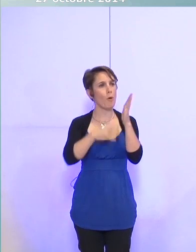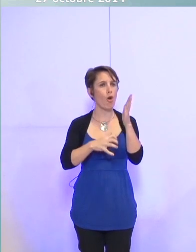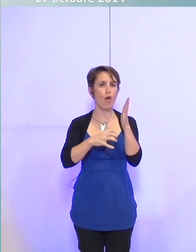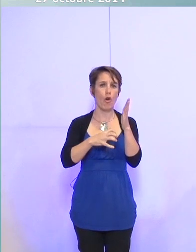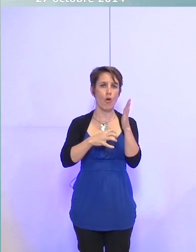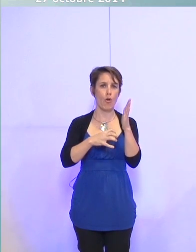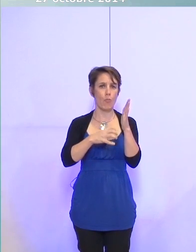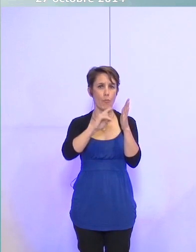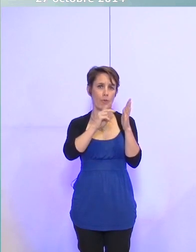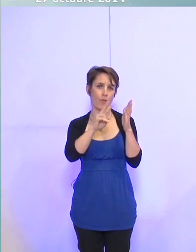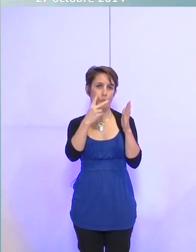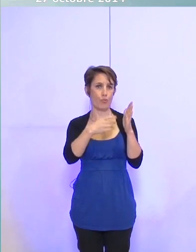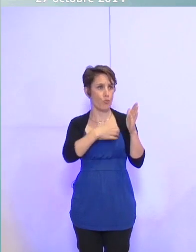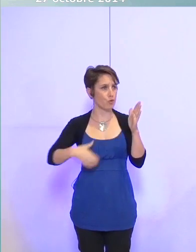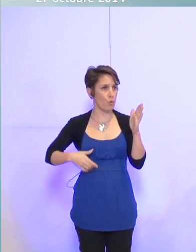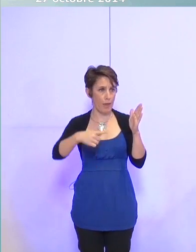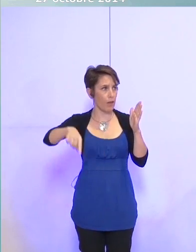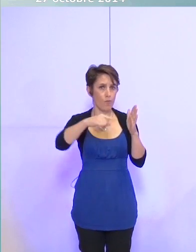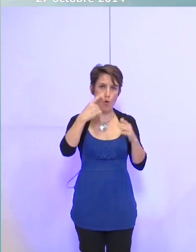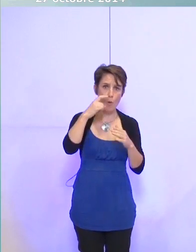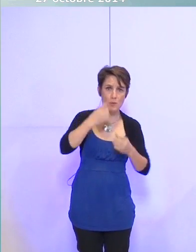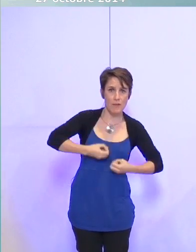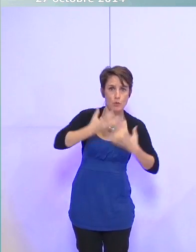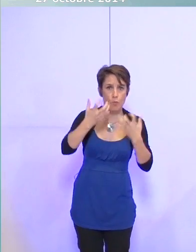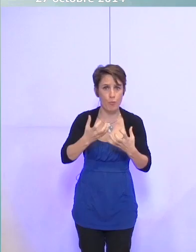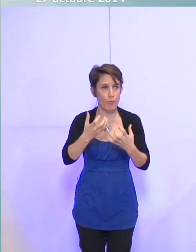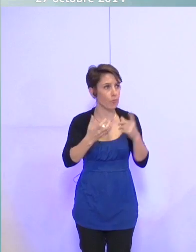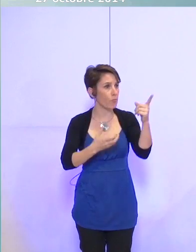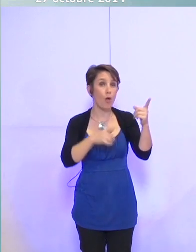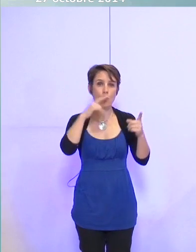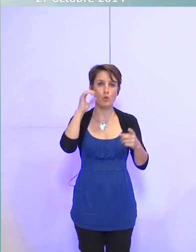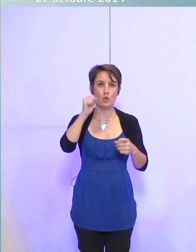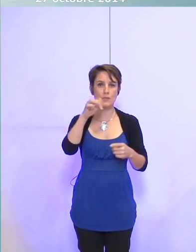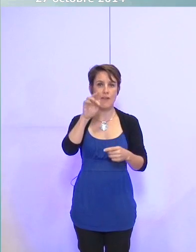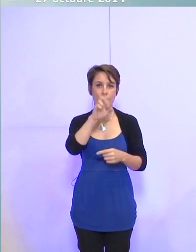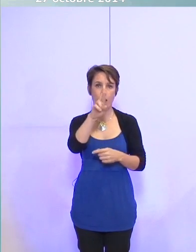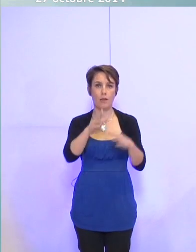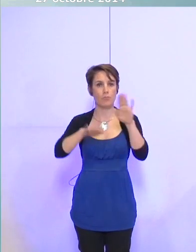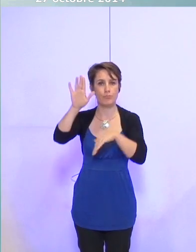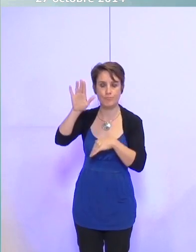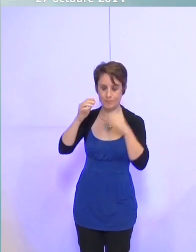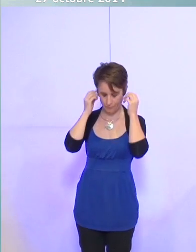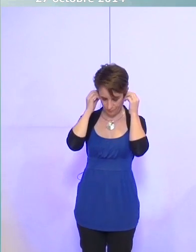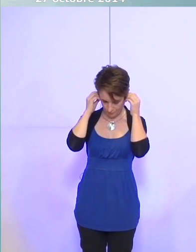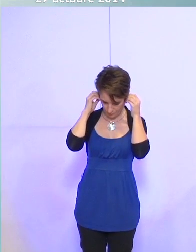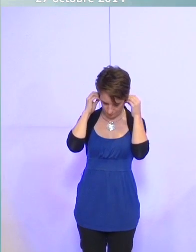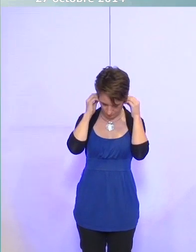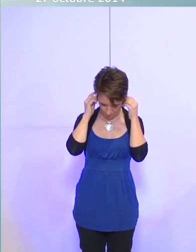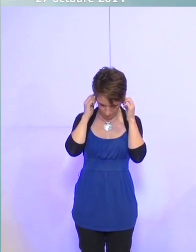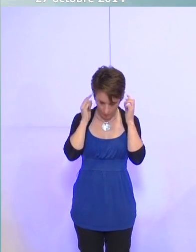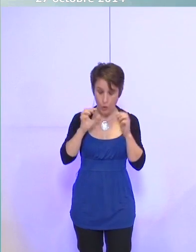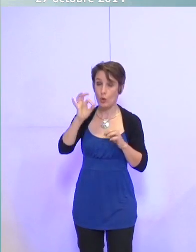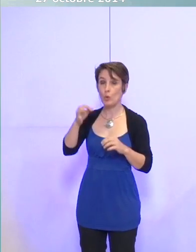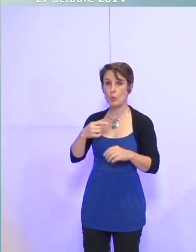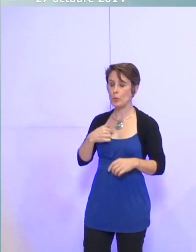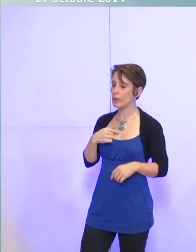observations ? Oui, Monsieur Safar. Monsieur le maire, elle sera extrêmement brève. Je vous ai posé une question, il